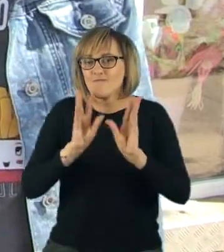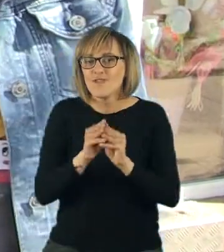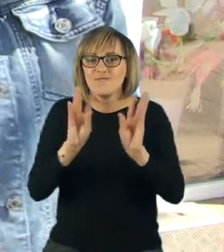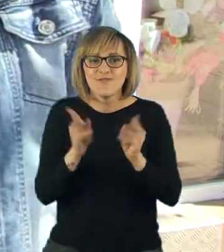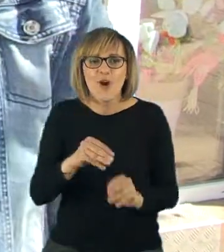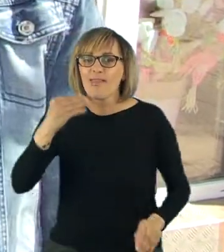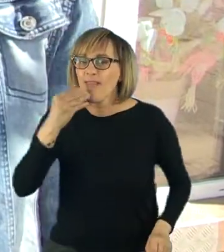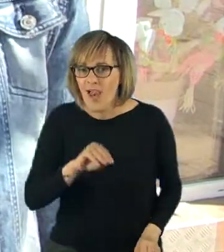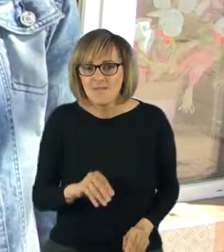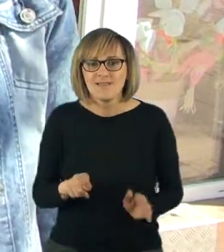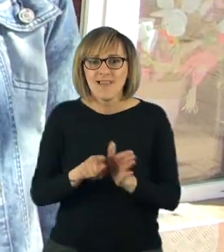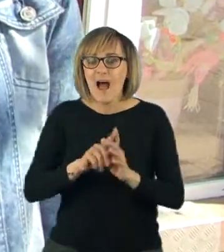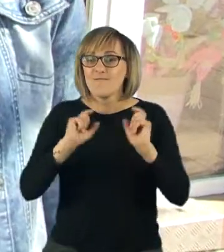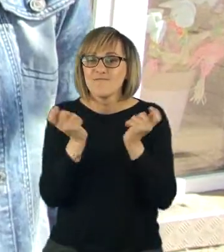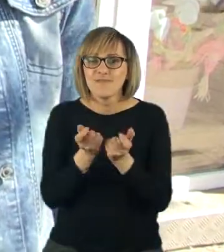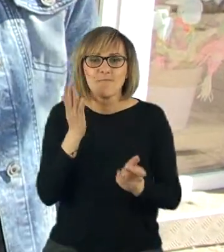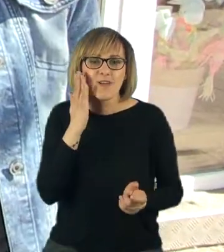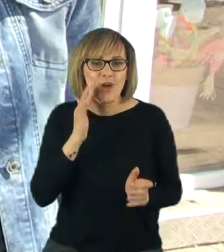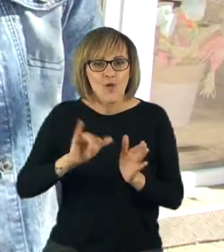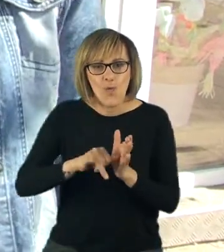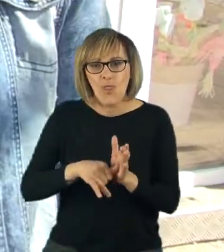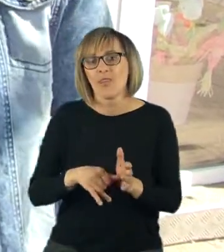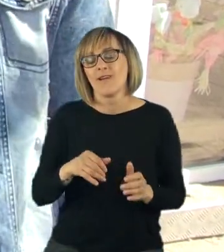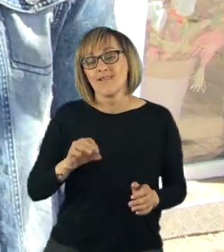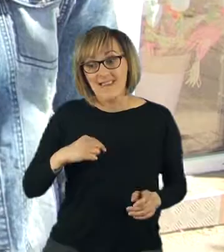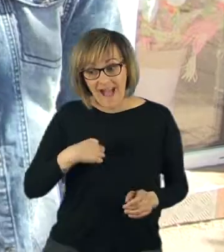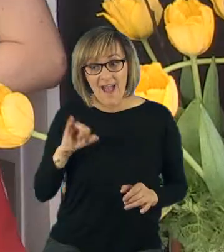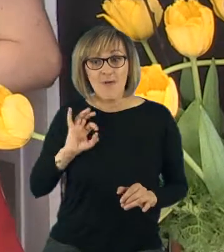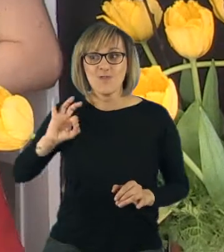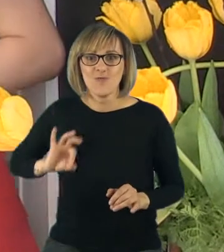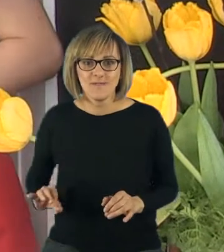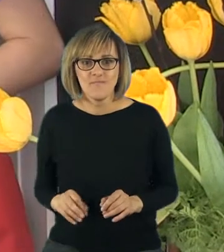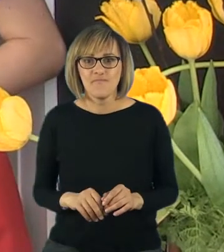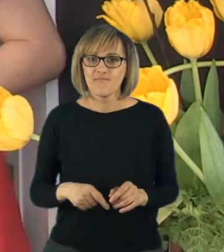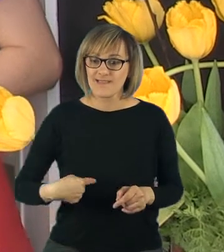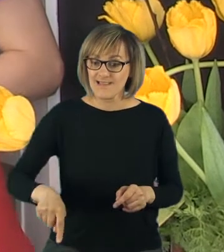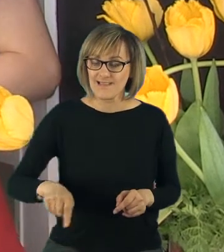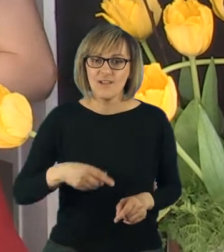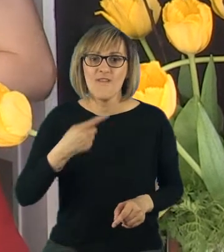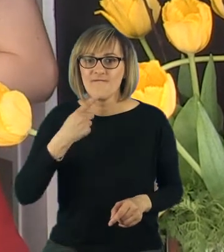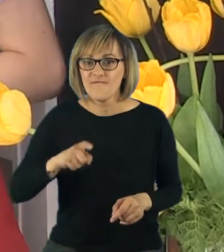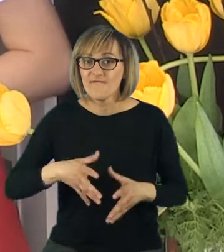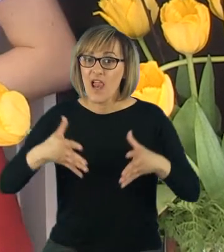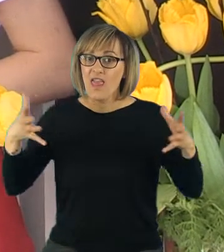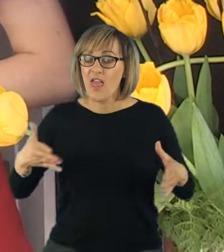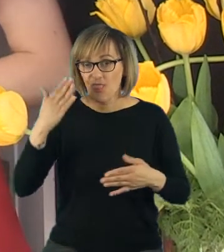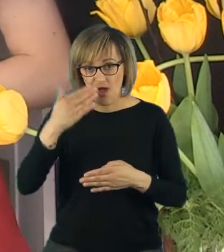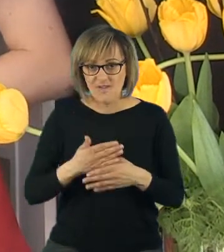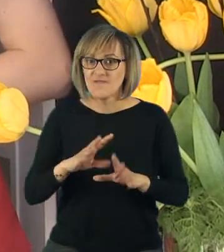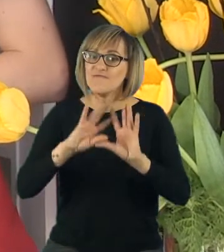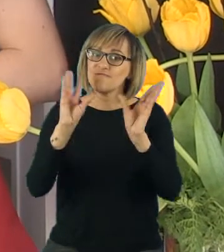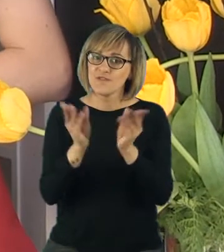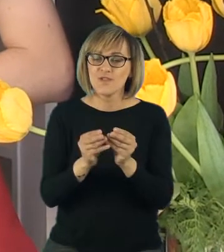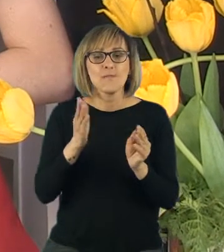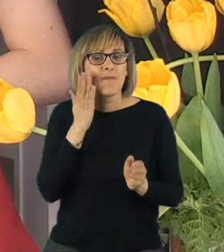najlepszego dla wszystkich mieszkańców Kutna. Życzymy my razem z córeczką. Na nadchodzące święta Wielkiej Nocy chciałybyśmy życzyć